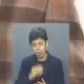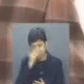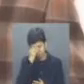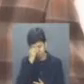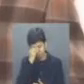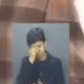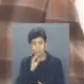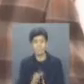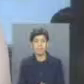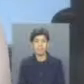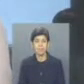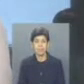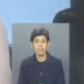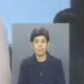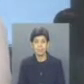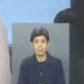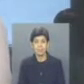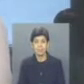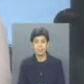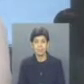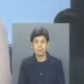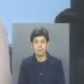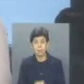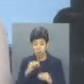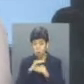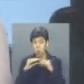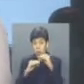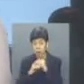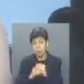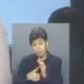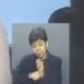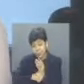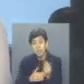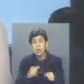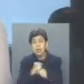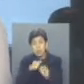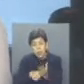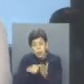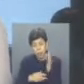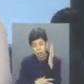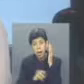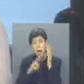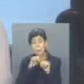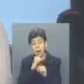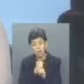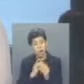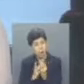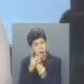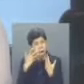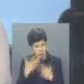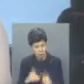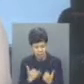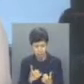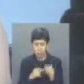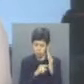ประเทศญี่ปุ่นค่ะ ถึงแม้โครงการรับจำนำมันสำปะหลังจะเปิดมากว่า1สัปดาห์แล้วนะคะแต่ในหลายจัง